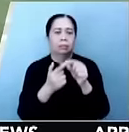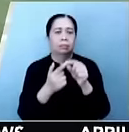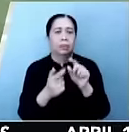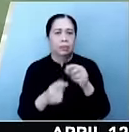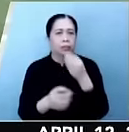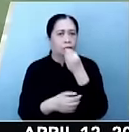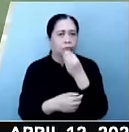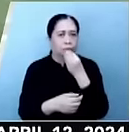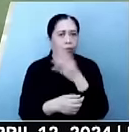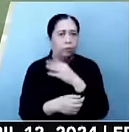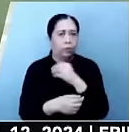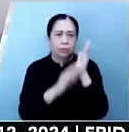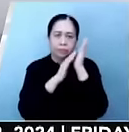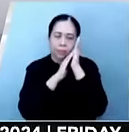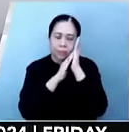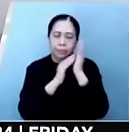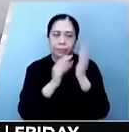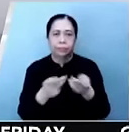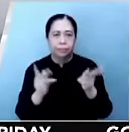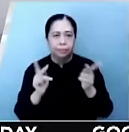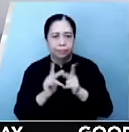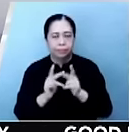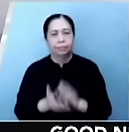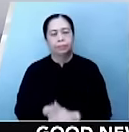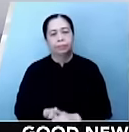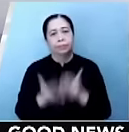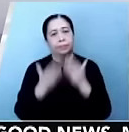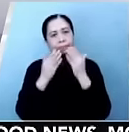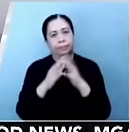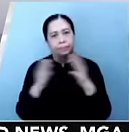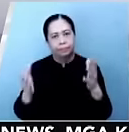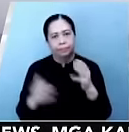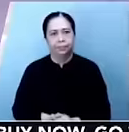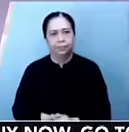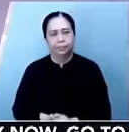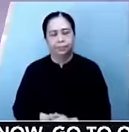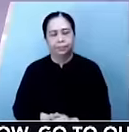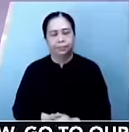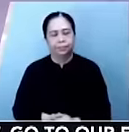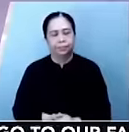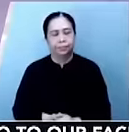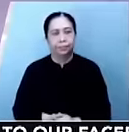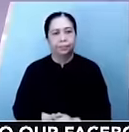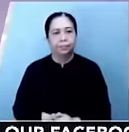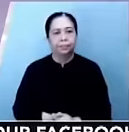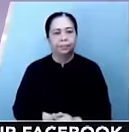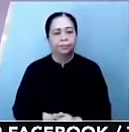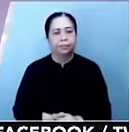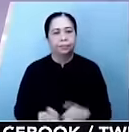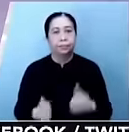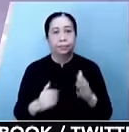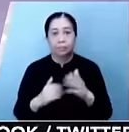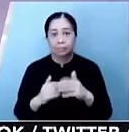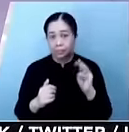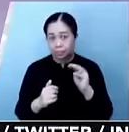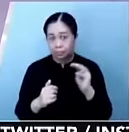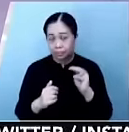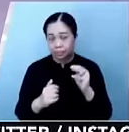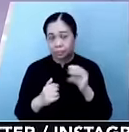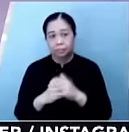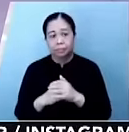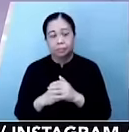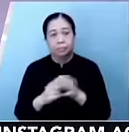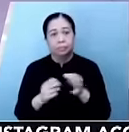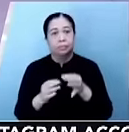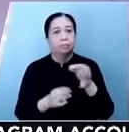at matutulugan. Vicky. Maraming salamat sa iyo, Marisol Abdurrahman. Imbes sa Lunes, atrasado sa Mayo